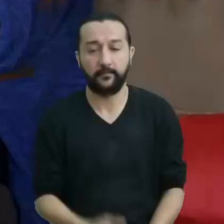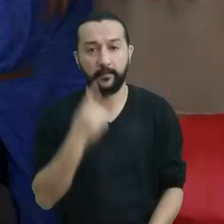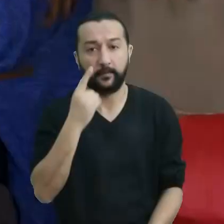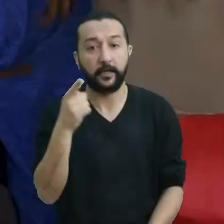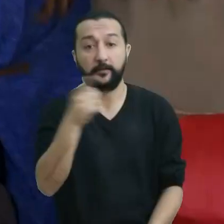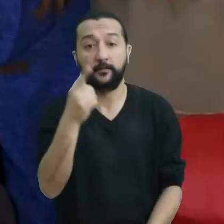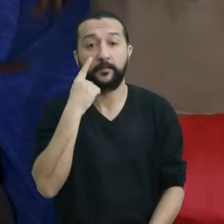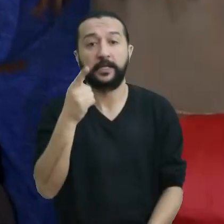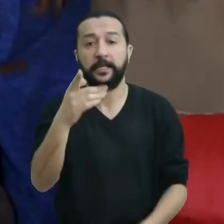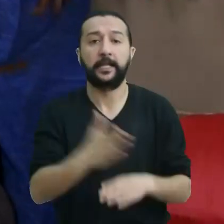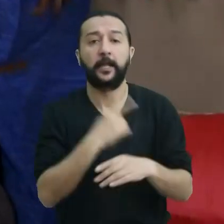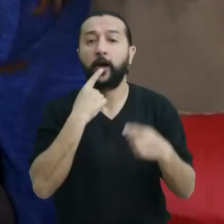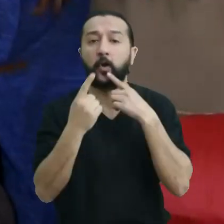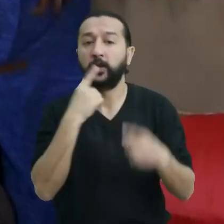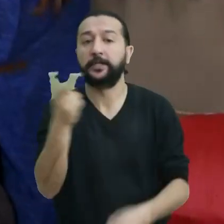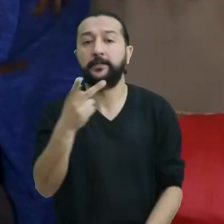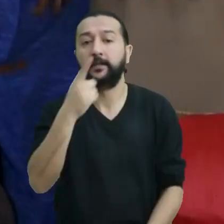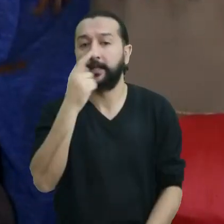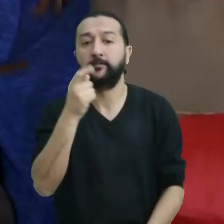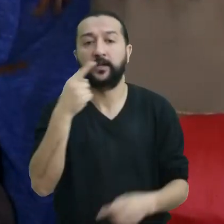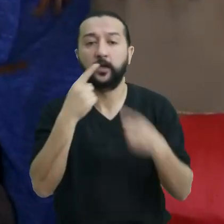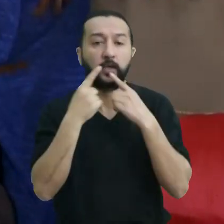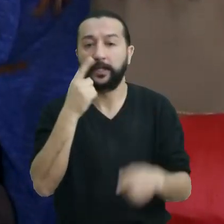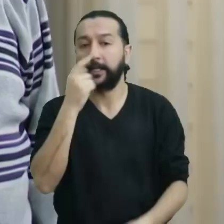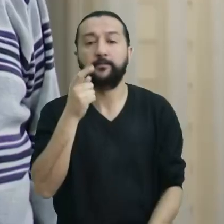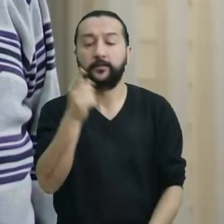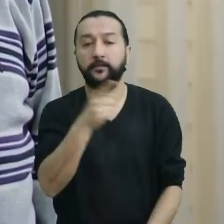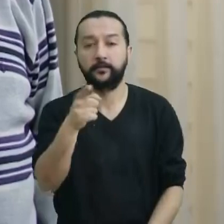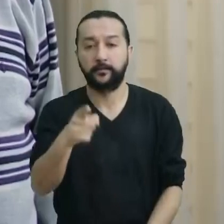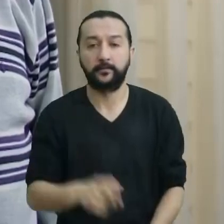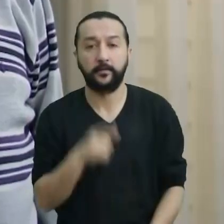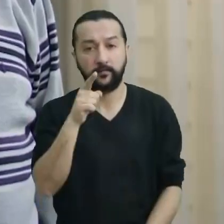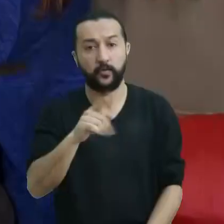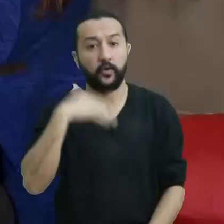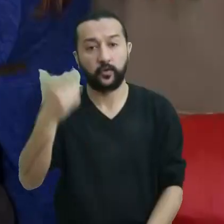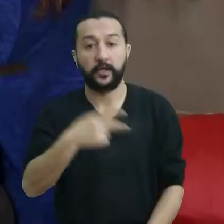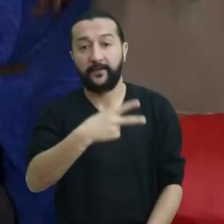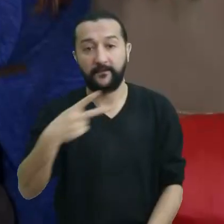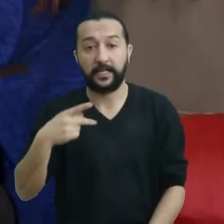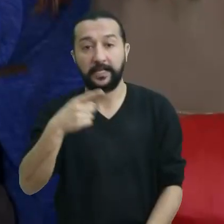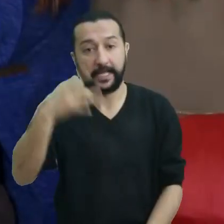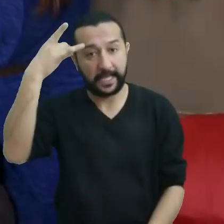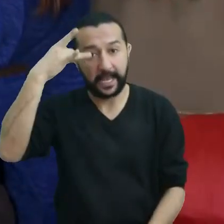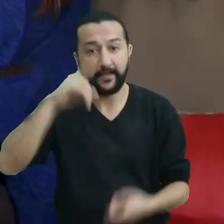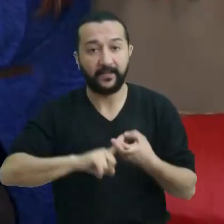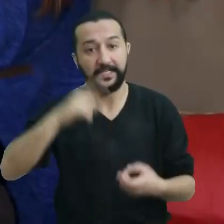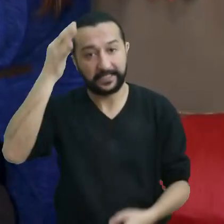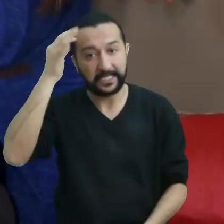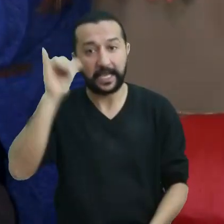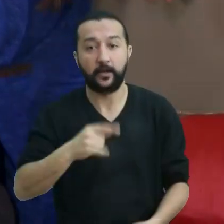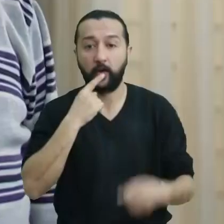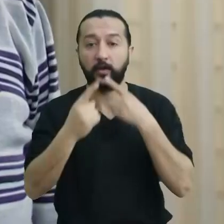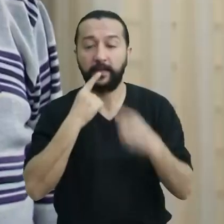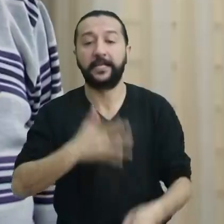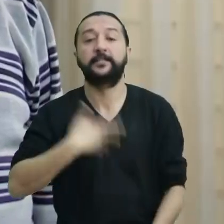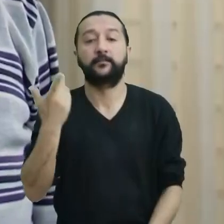Şşş, bana bakın. Ne konuşuyorsunuz siz orada aranızda öyle fıs fıs fıs fıs fıs? Bundan sonra bu villada kalluk ve saçla ilgili konu istemiyorum. Anlaşıldı